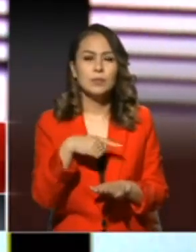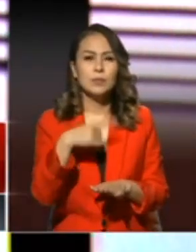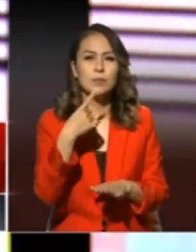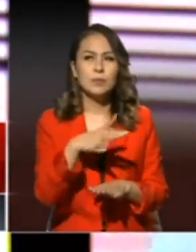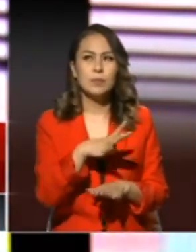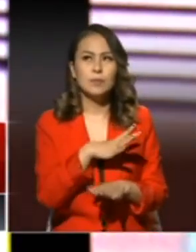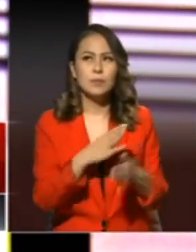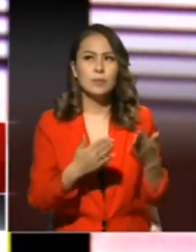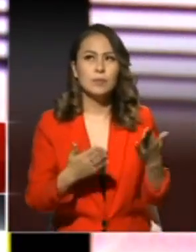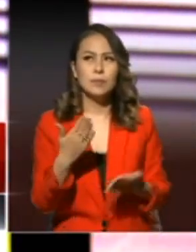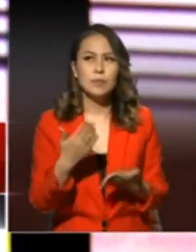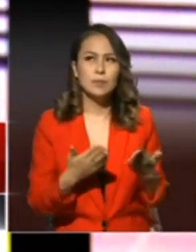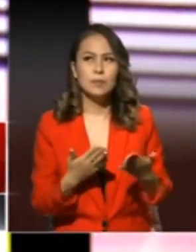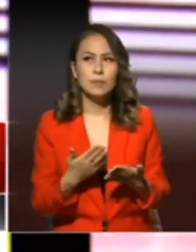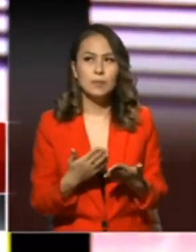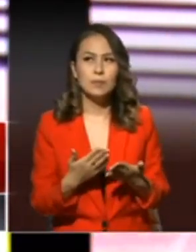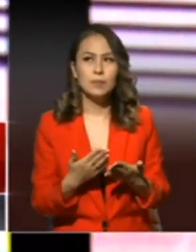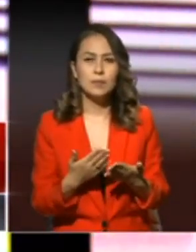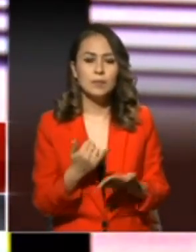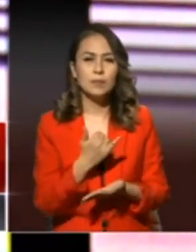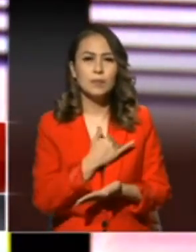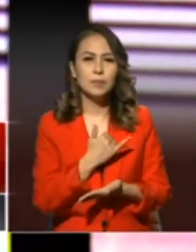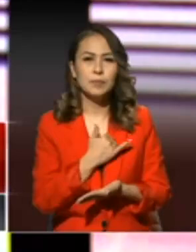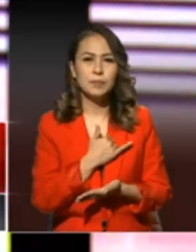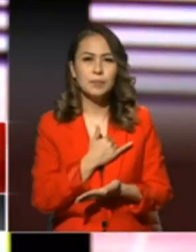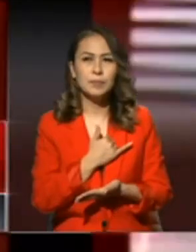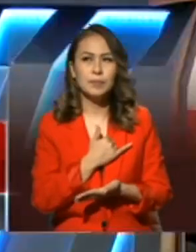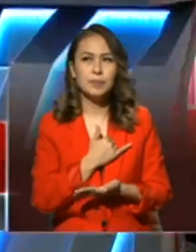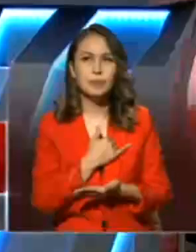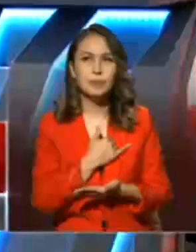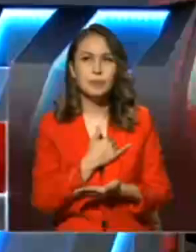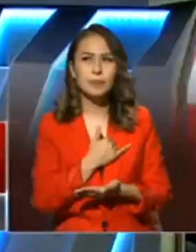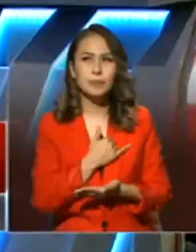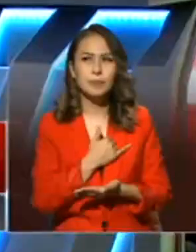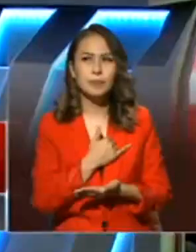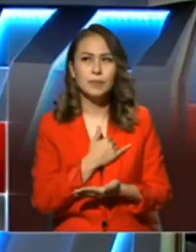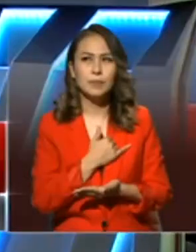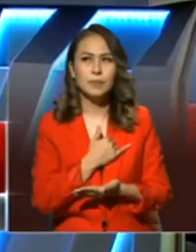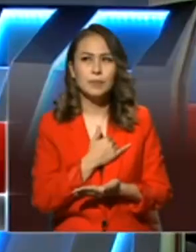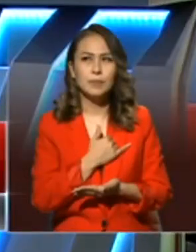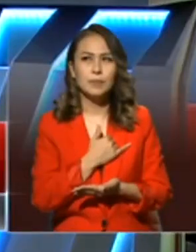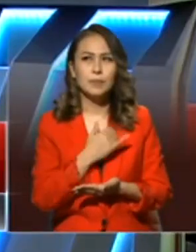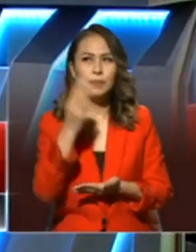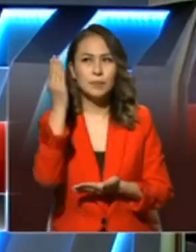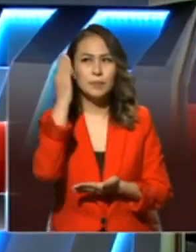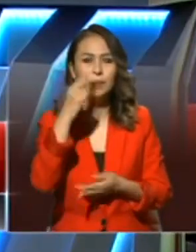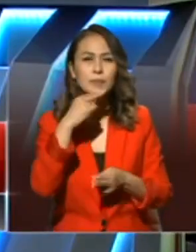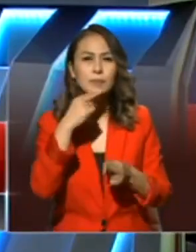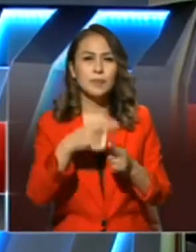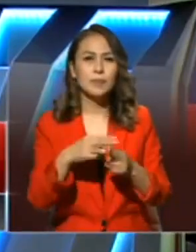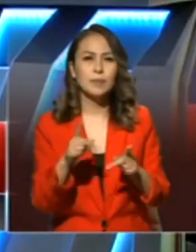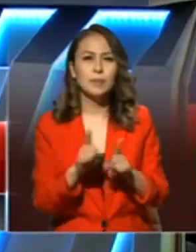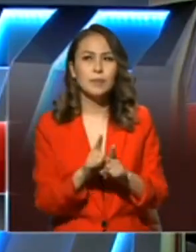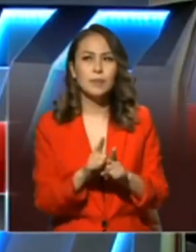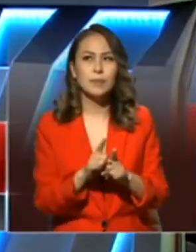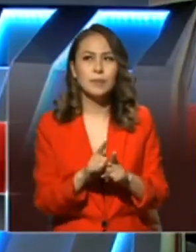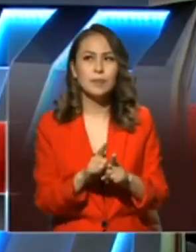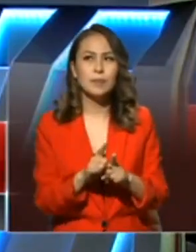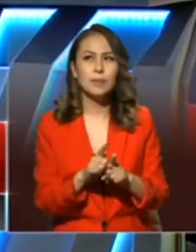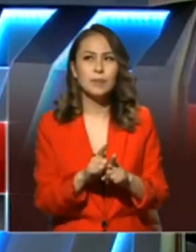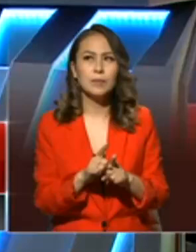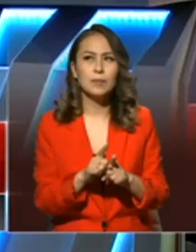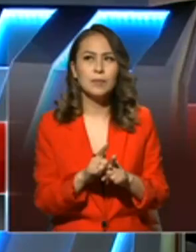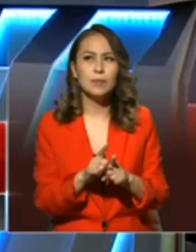айттым, егер менде осындай ой болды, менің апамда сондай болды, бірақ та ол